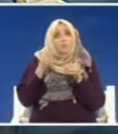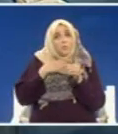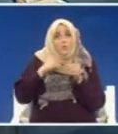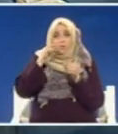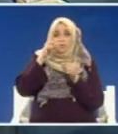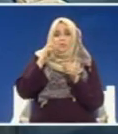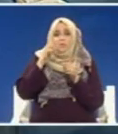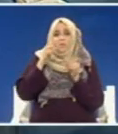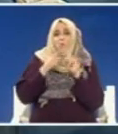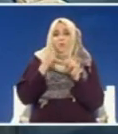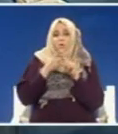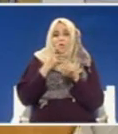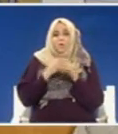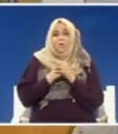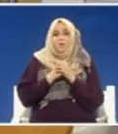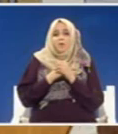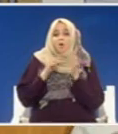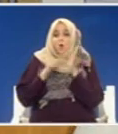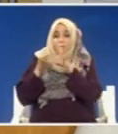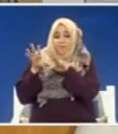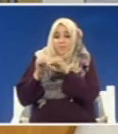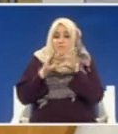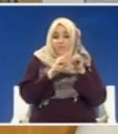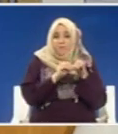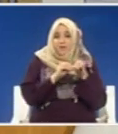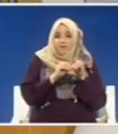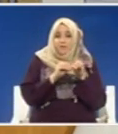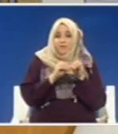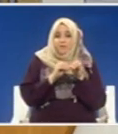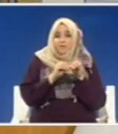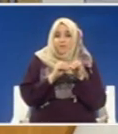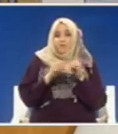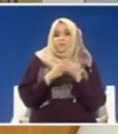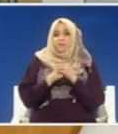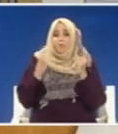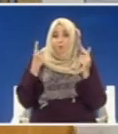شيء. أيوة. فلما يجتمع أهل الزوج الخطيب وأهل المخطوبة